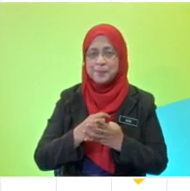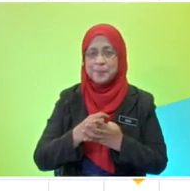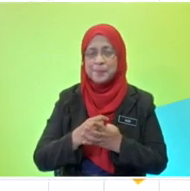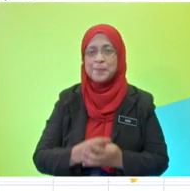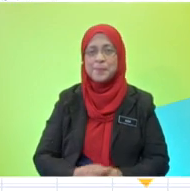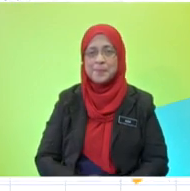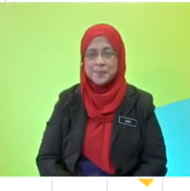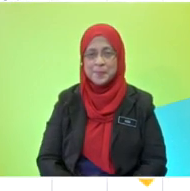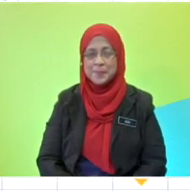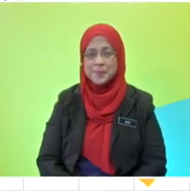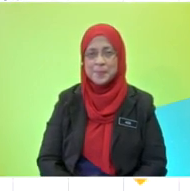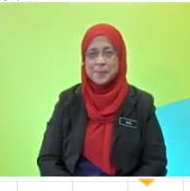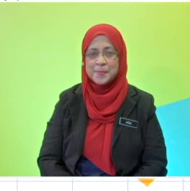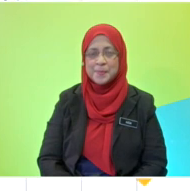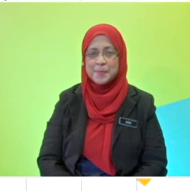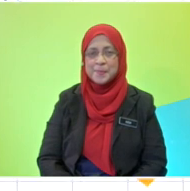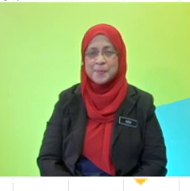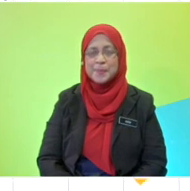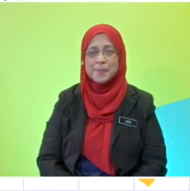siapa-siapa ini